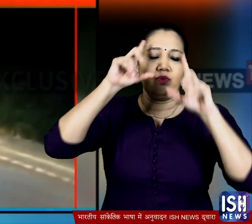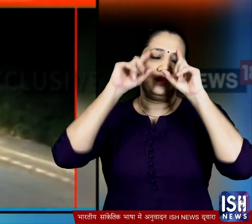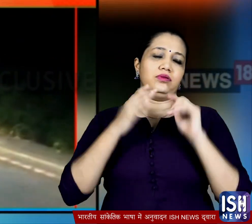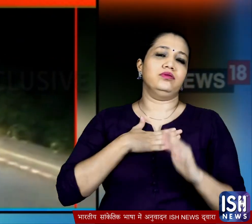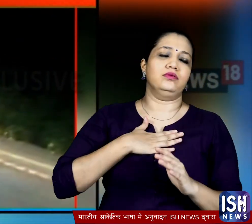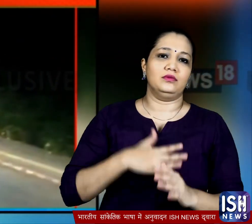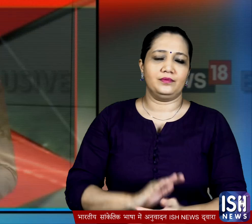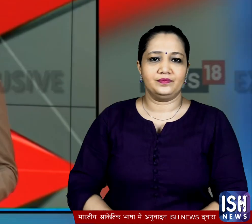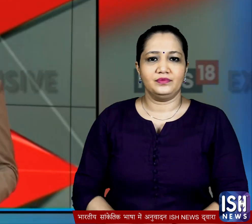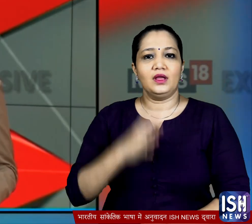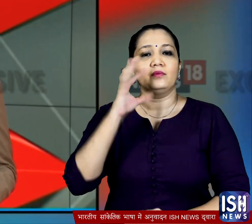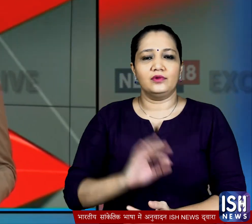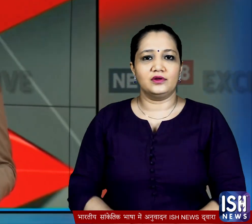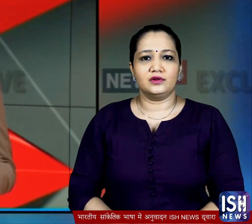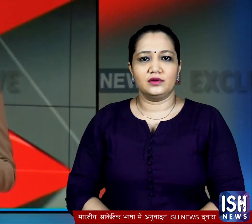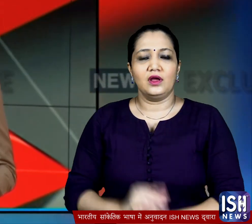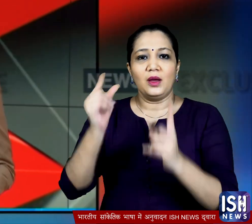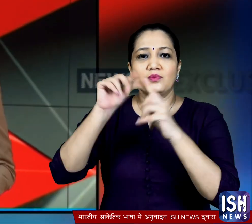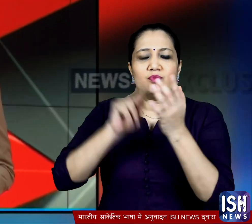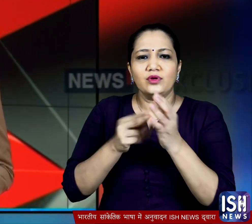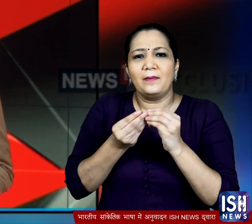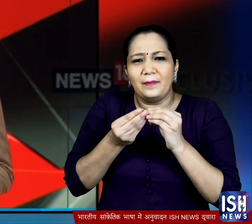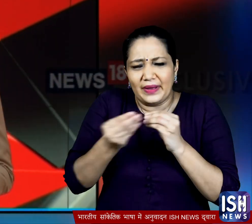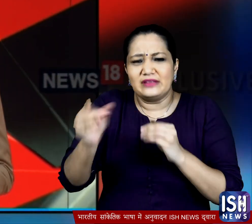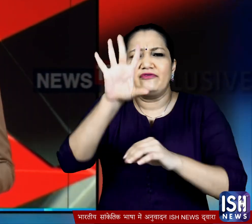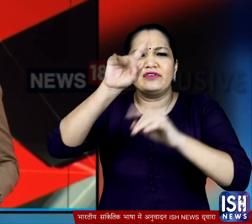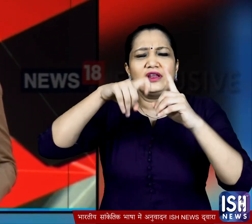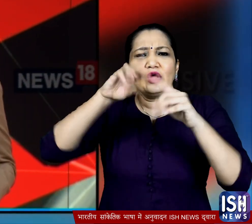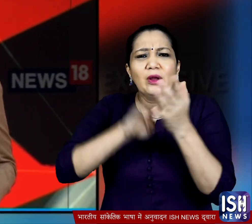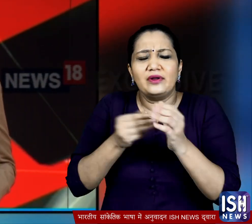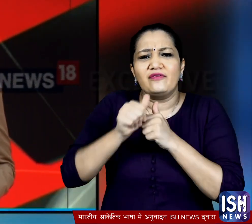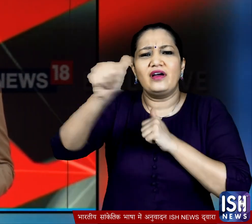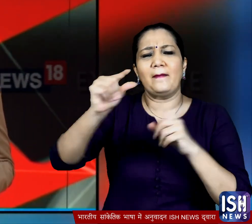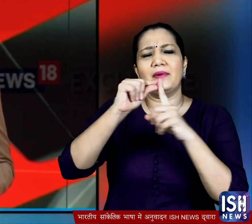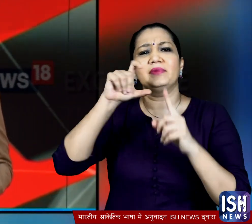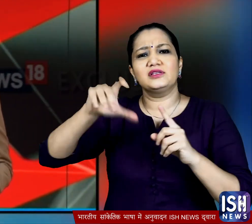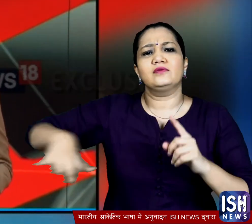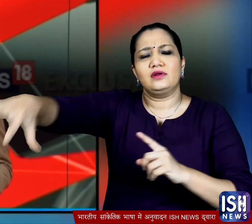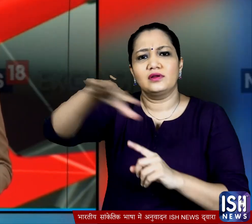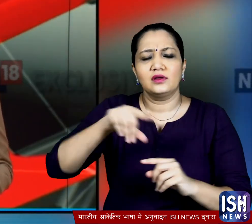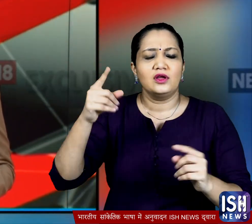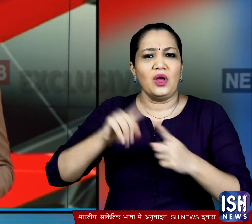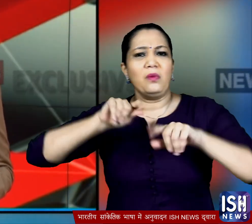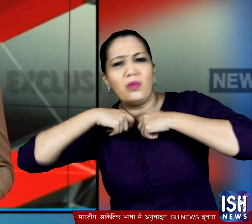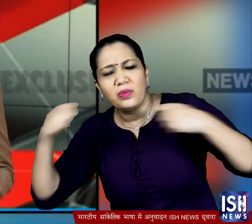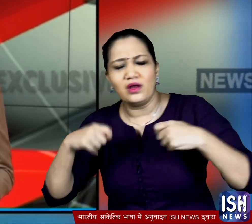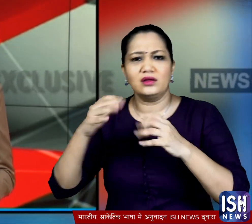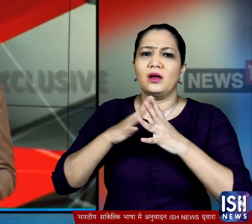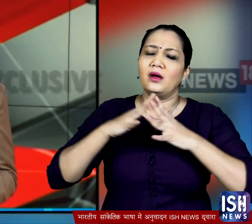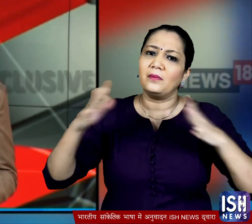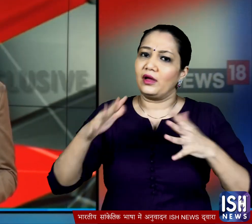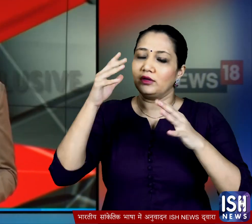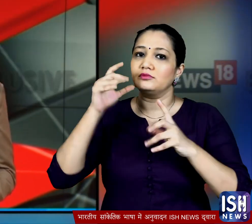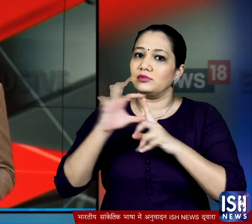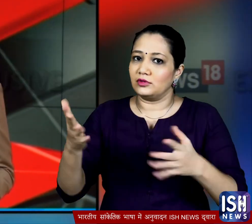की जान में जान आई। सौभाग्य की बात यह कि पुणे शहर से मुश्किल से 15 किलोमीटर दूर पिंपरी चिंचवड में सरेआम गुंडागर्दी एक